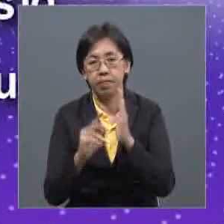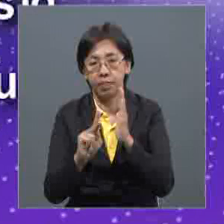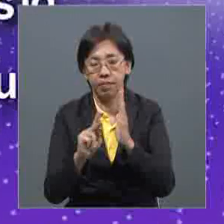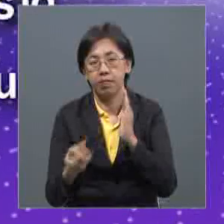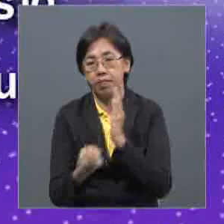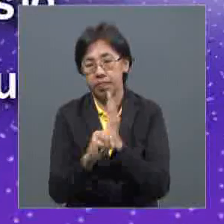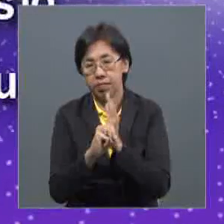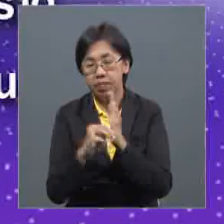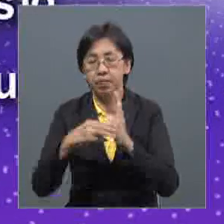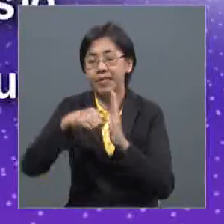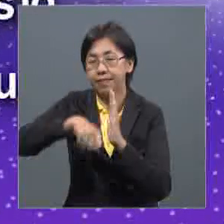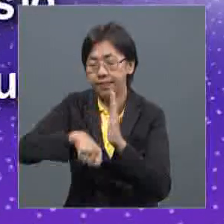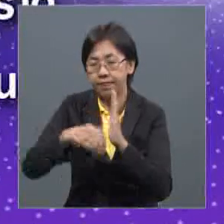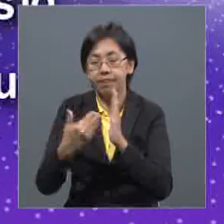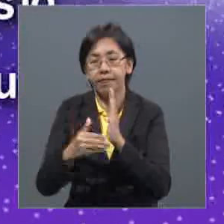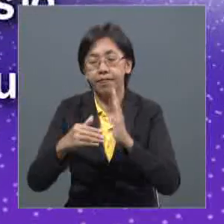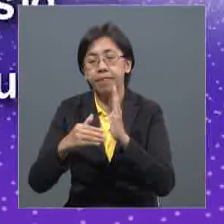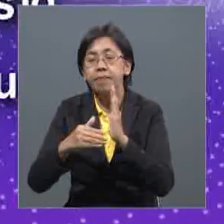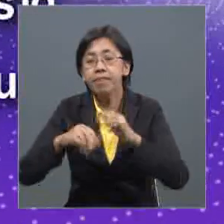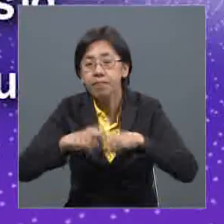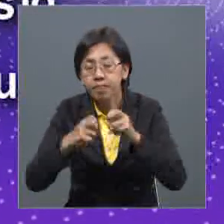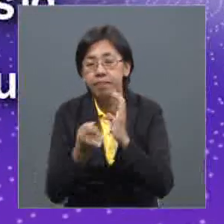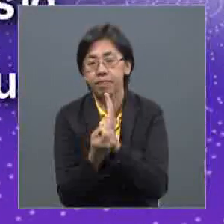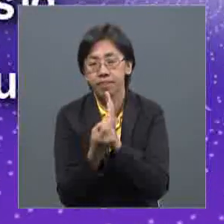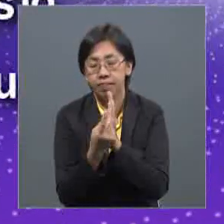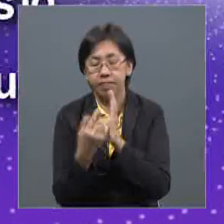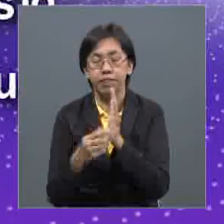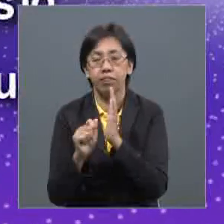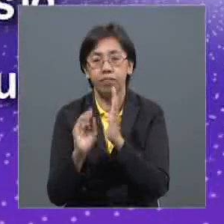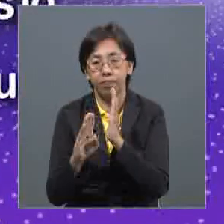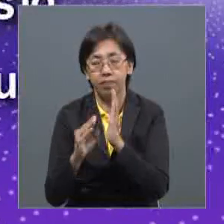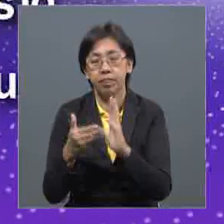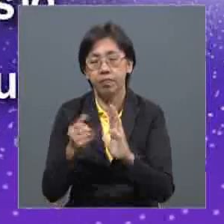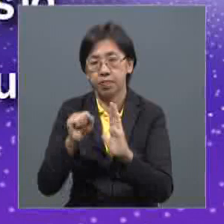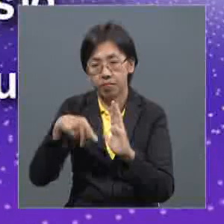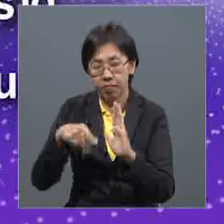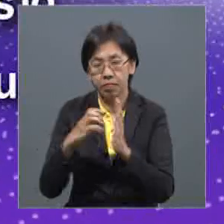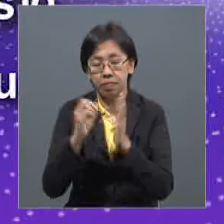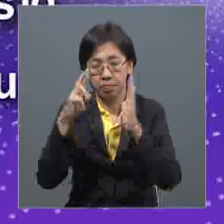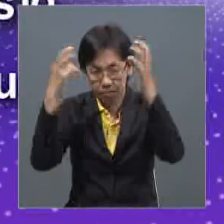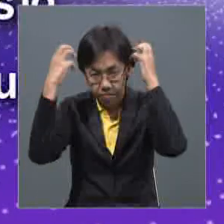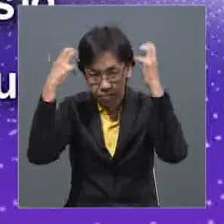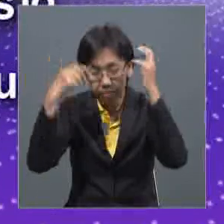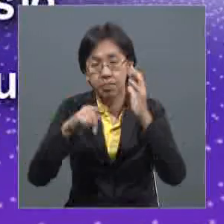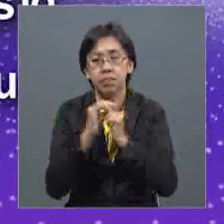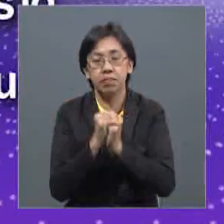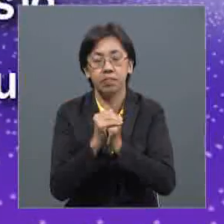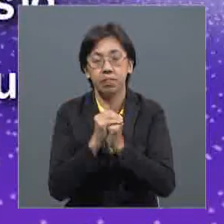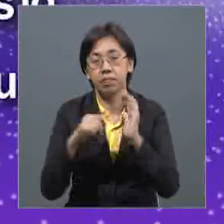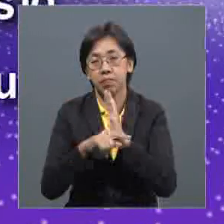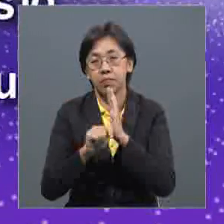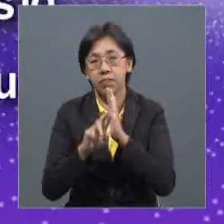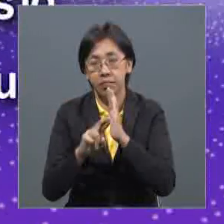มุกดาหานครราชสีมาสุรินทร์ศรีสะเกษอุบลราชธานีสุพรรณบุรีสระบุรีปราจีนบุรีตราชและ